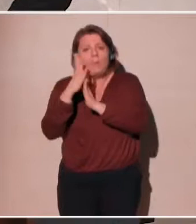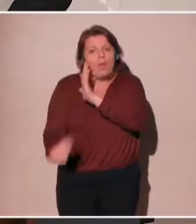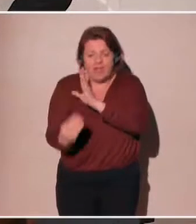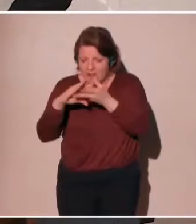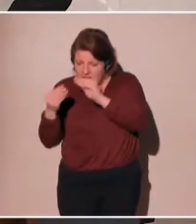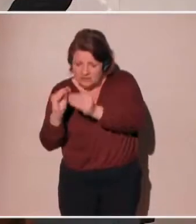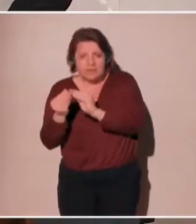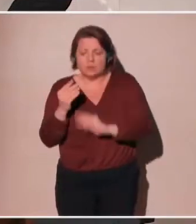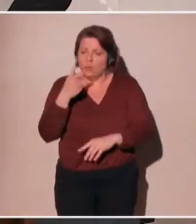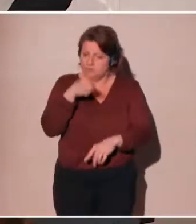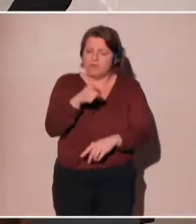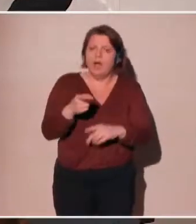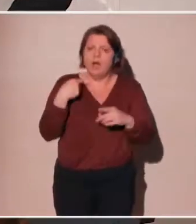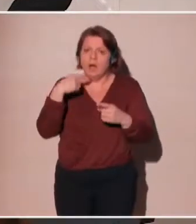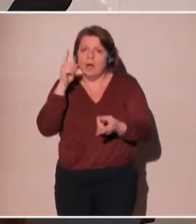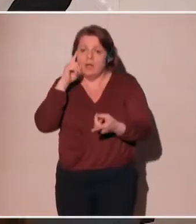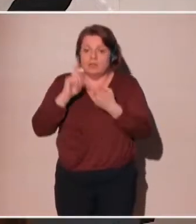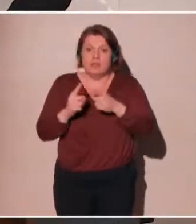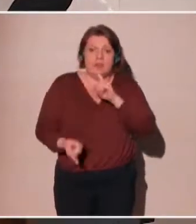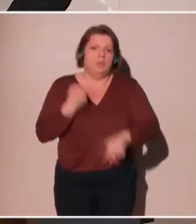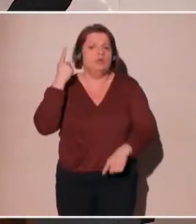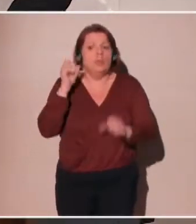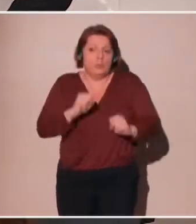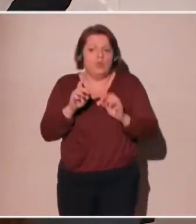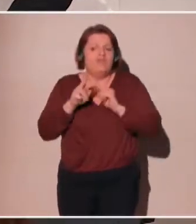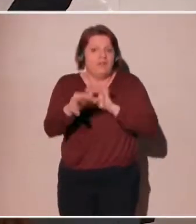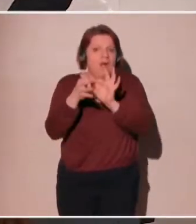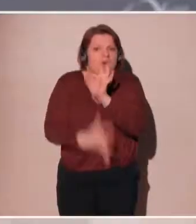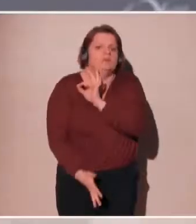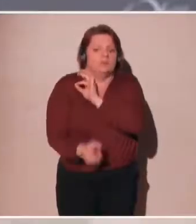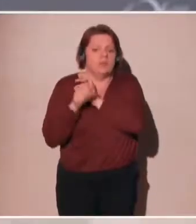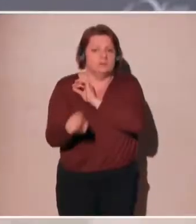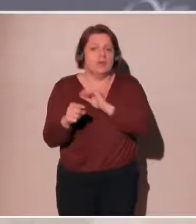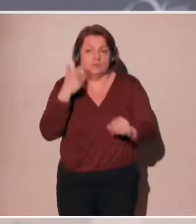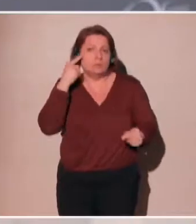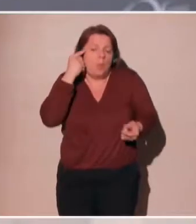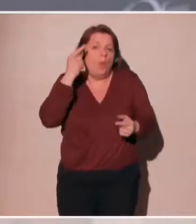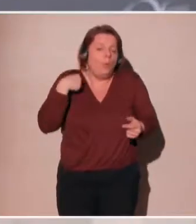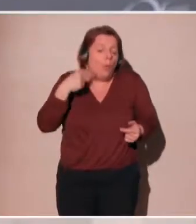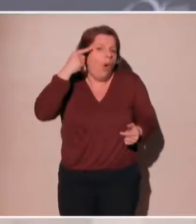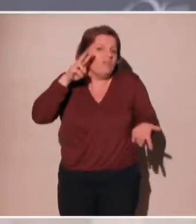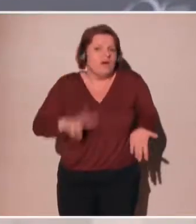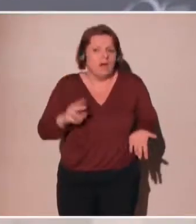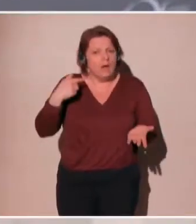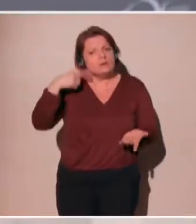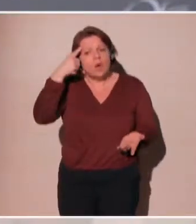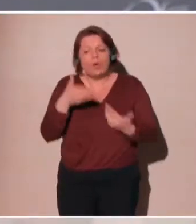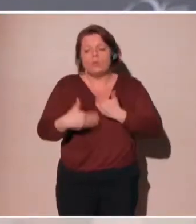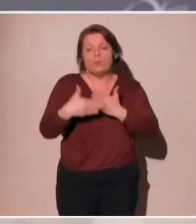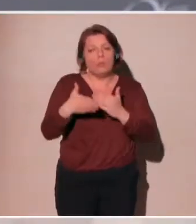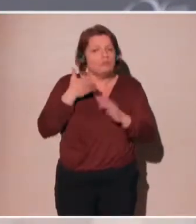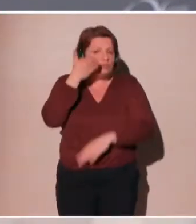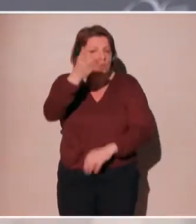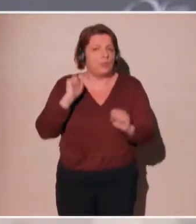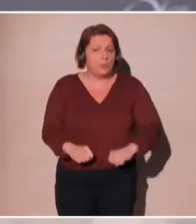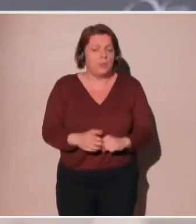devrait porter des fruits. J'y crois vraiment, prochainement. Et du point de vue des politiques, en fait,